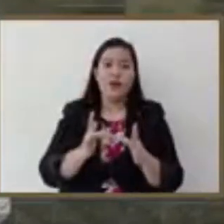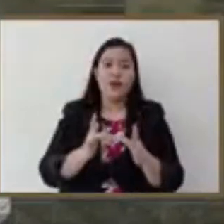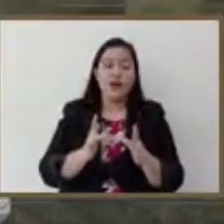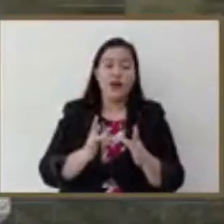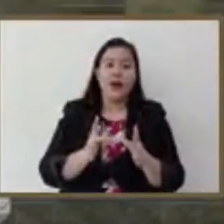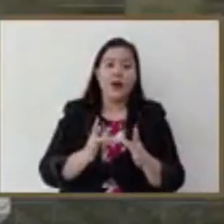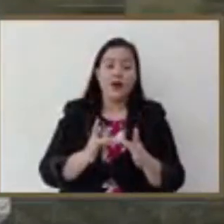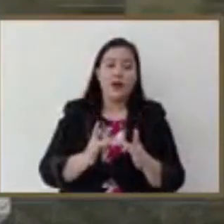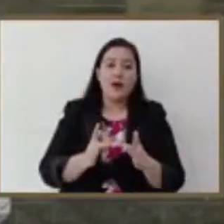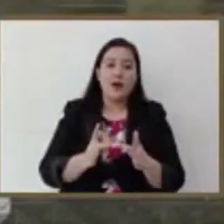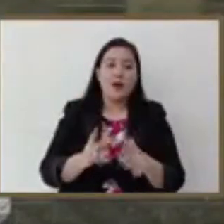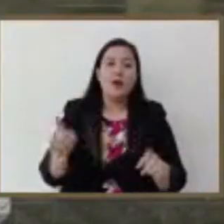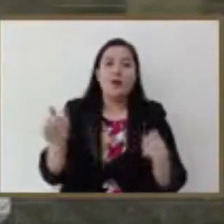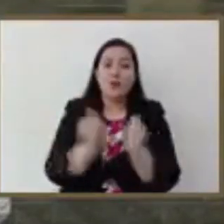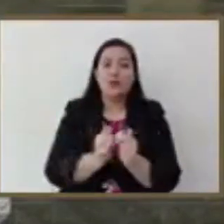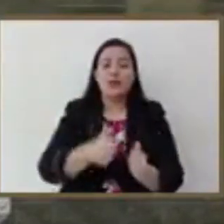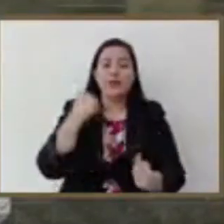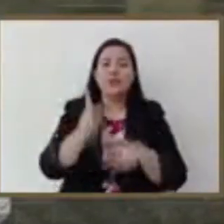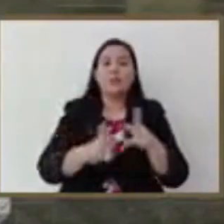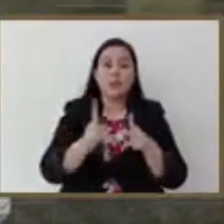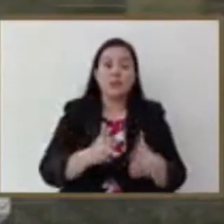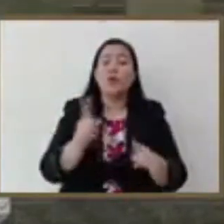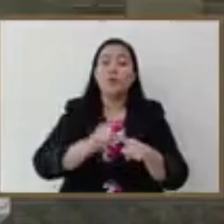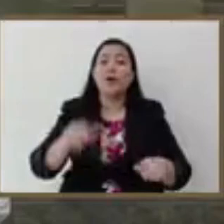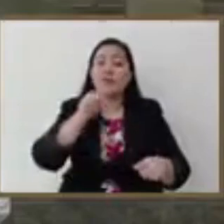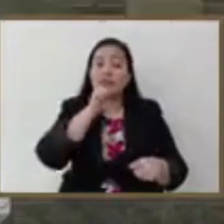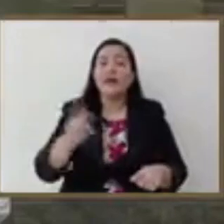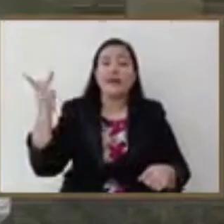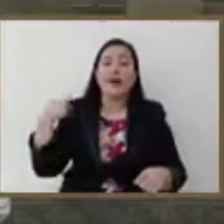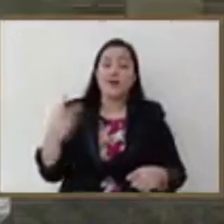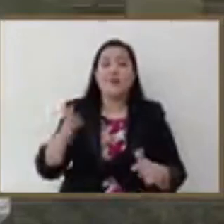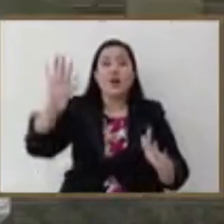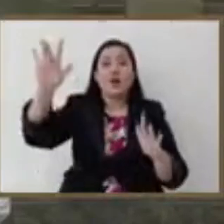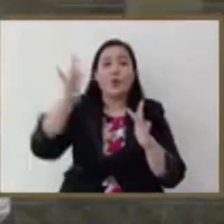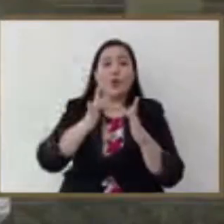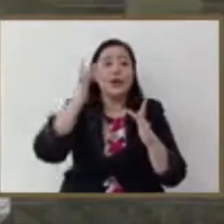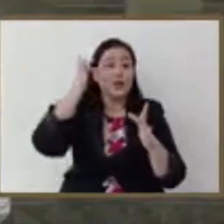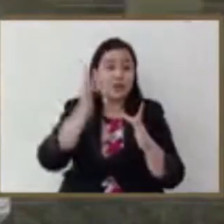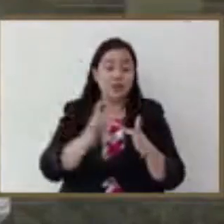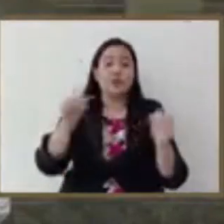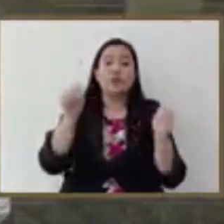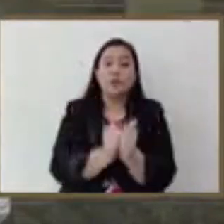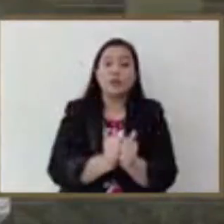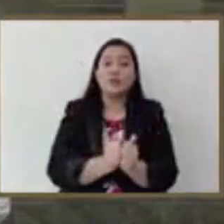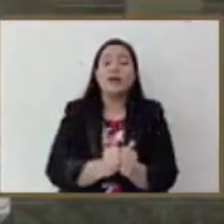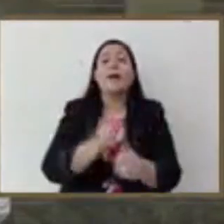That's why, dito po, tinuturo sa atin dito, mga kapatid, in the church. That's why I don't want to miss the church. Kasi iba ho